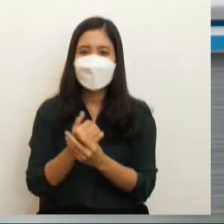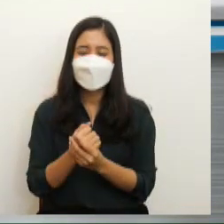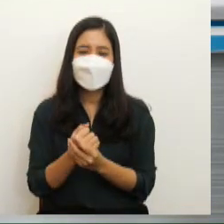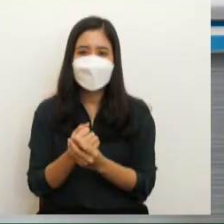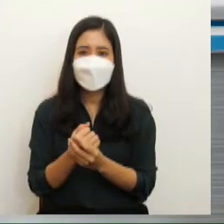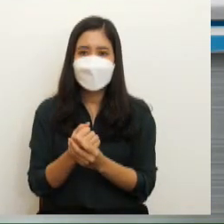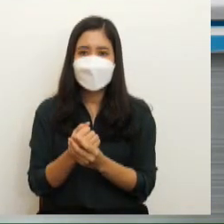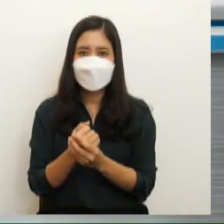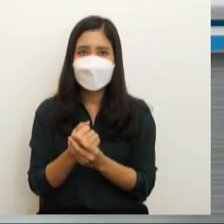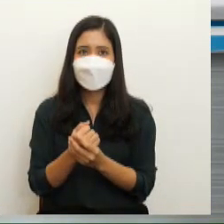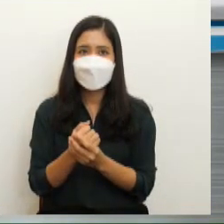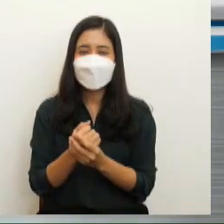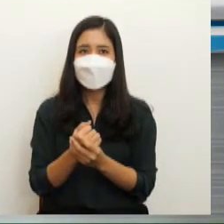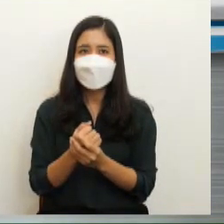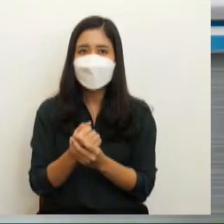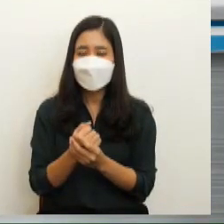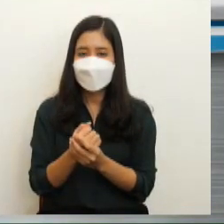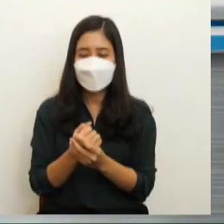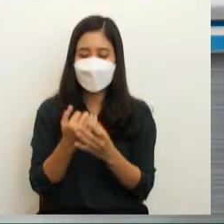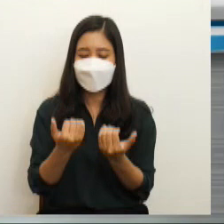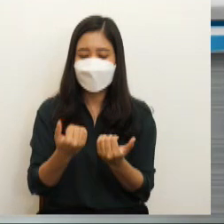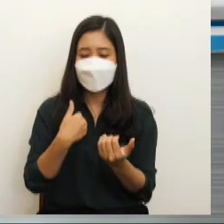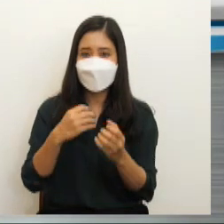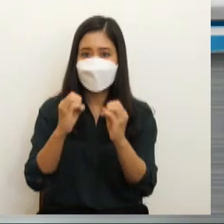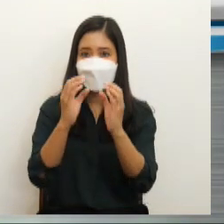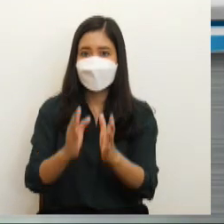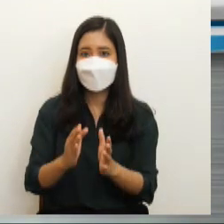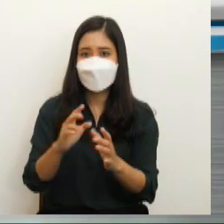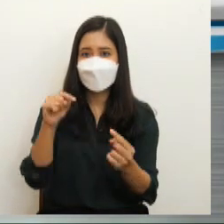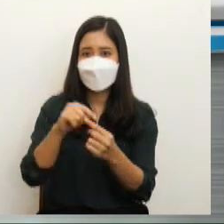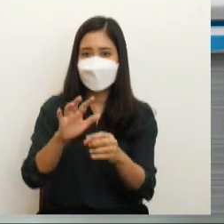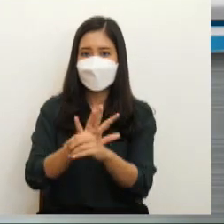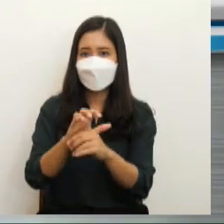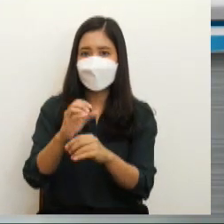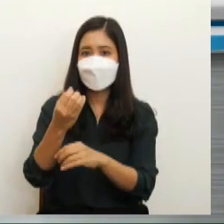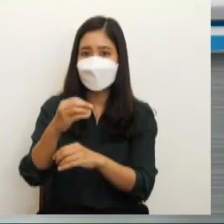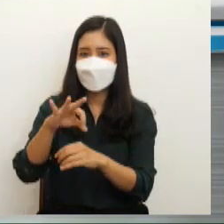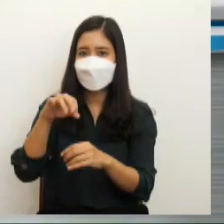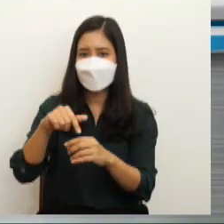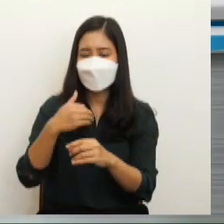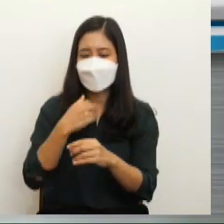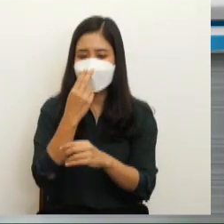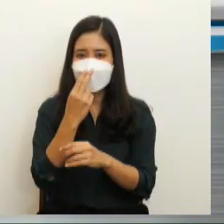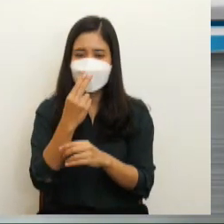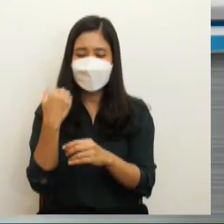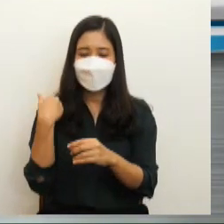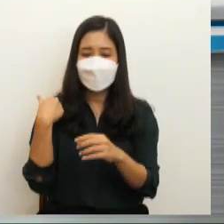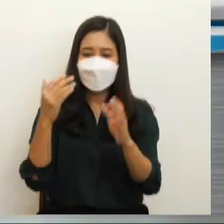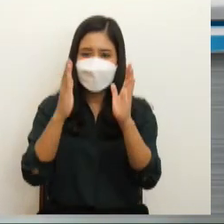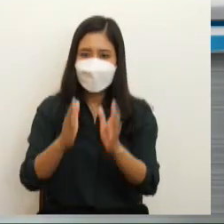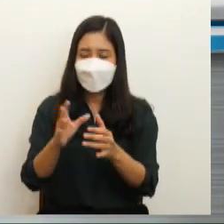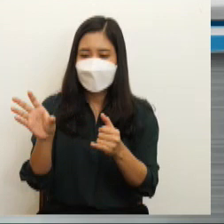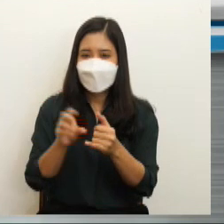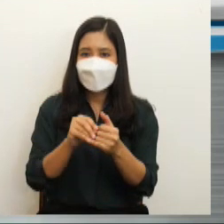การฉีดวัคซีนนะคะแล้วก็เราพบว่าจากการติดตามสถานการณ์เนี่ยเราก็จะเห็นว่ามีผู้ติดเชื้อนะ